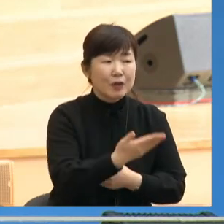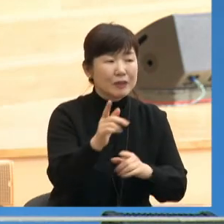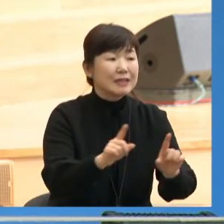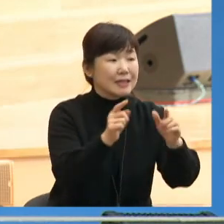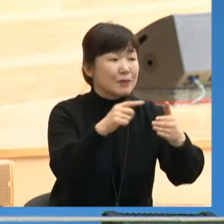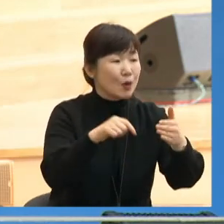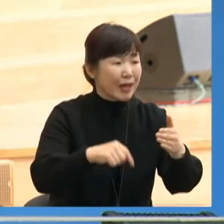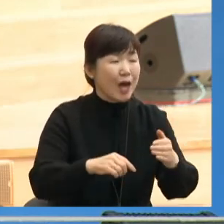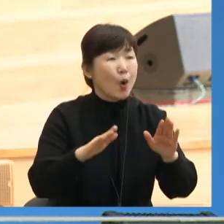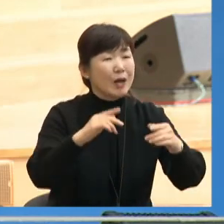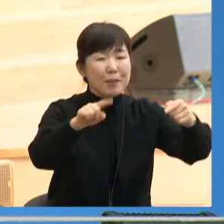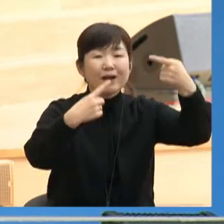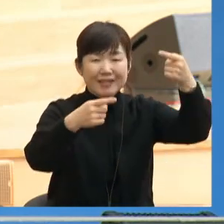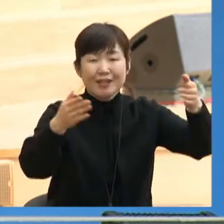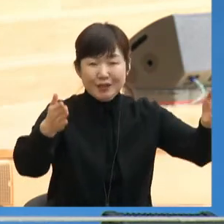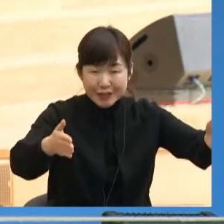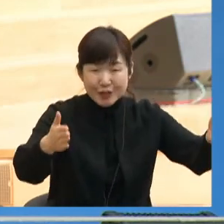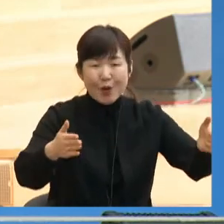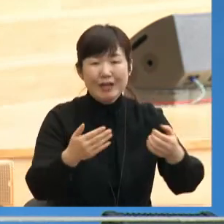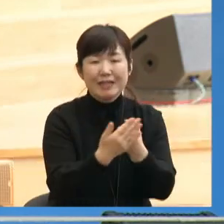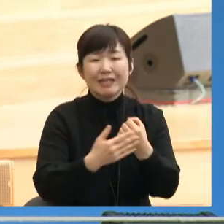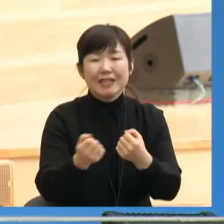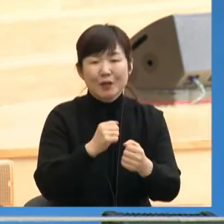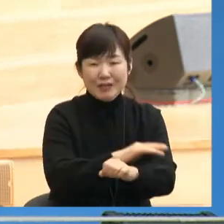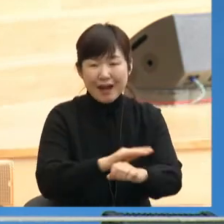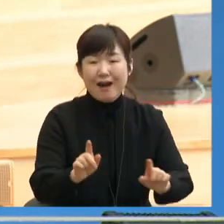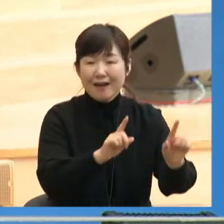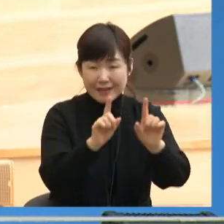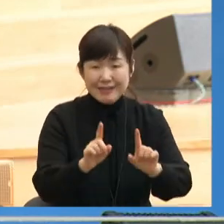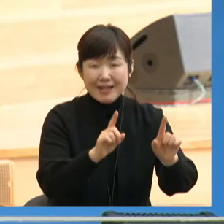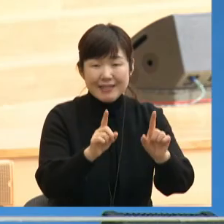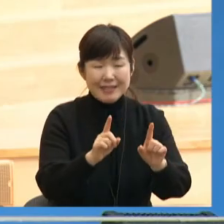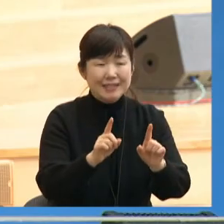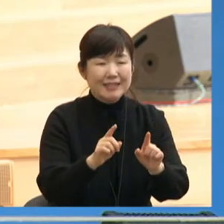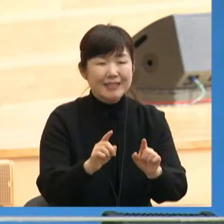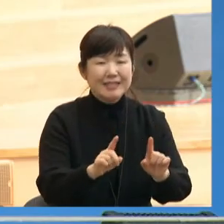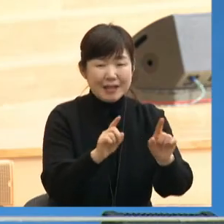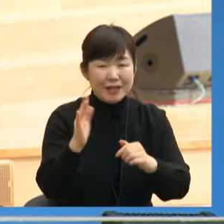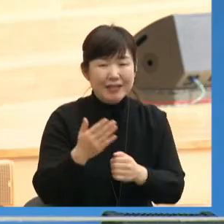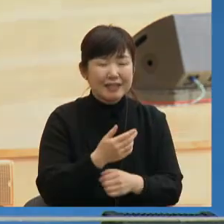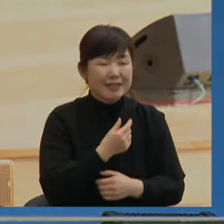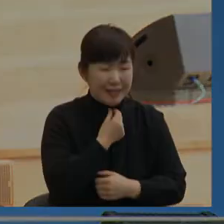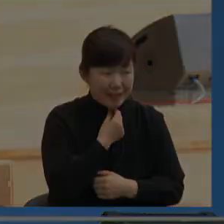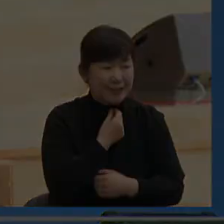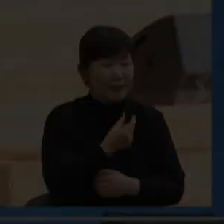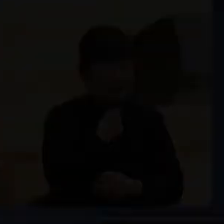가운데 이번 명절 가운데도 이 은혜로 살아내시는 여러분들의 삶이 되기를 간절히 소망합니다. 아멘.